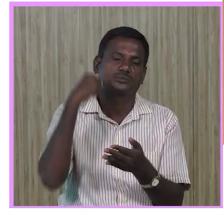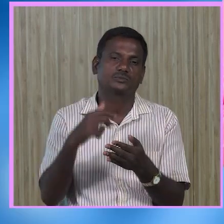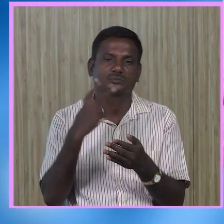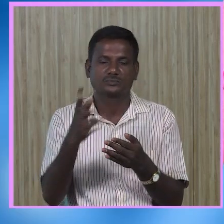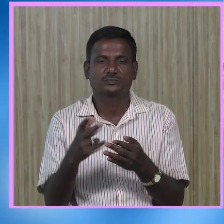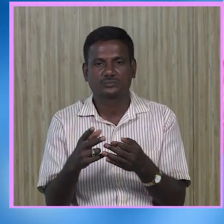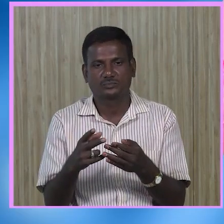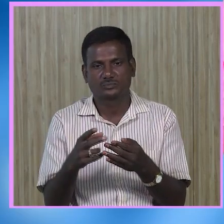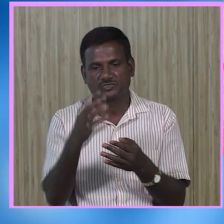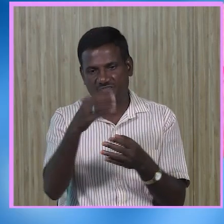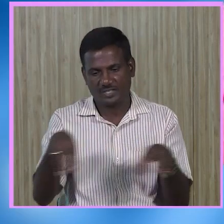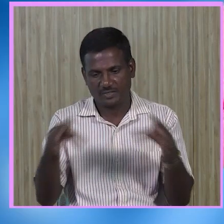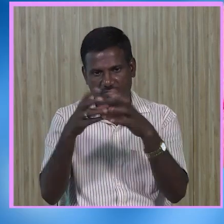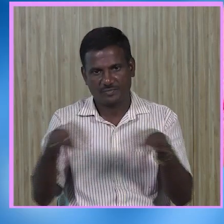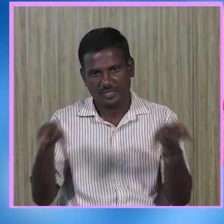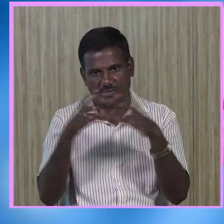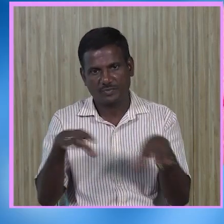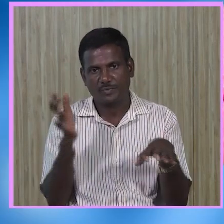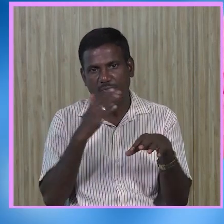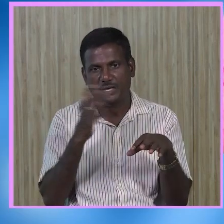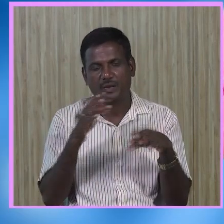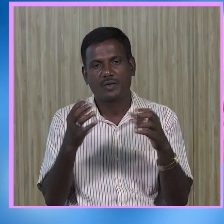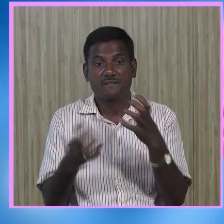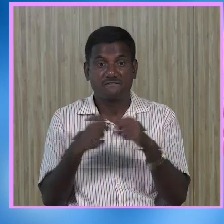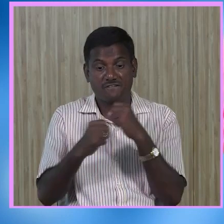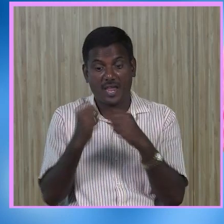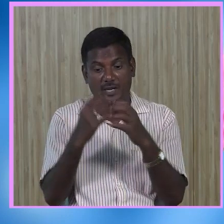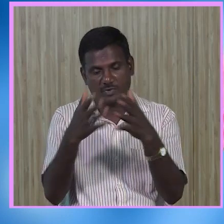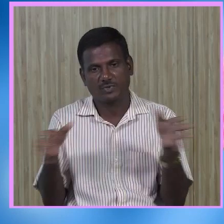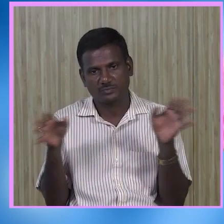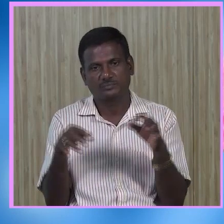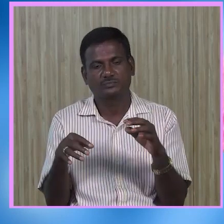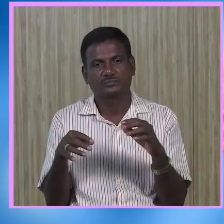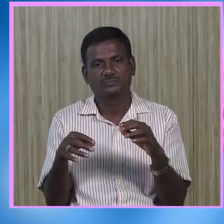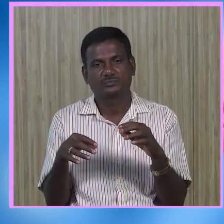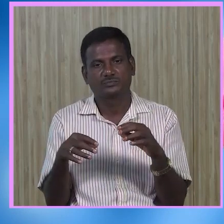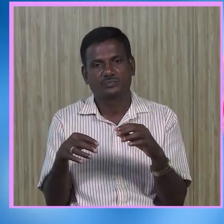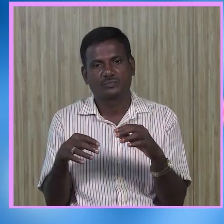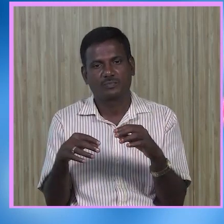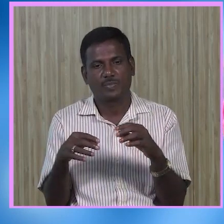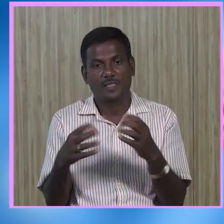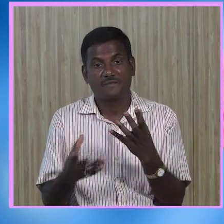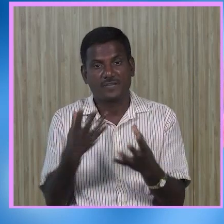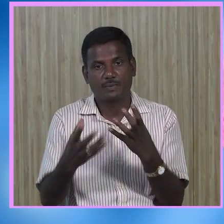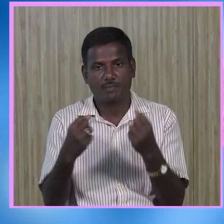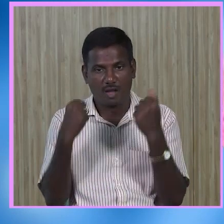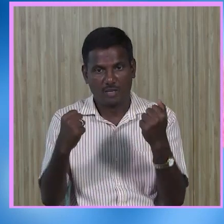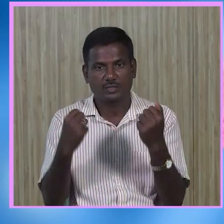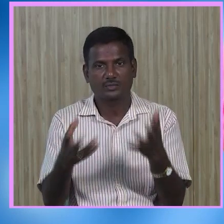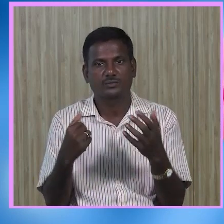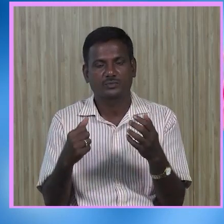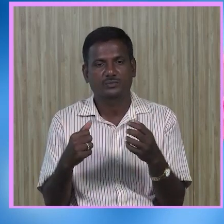நகர்கிறது. வெளிவரக்கூடிய வாயு மிக வேகமாக வரும், அது வெப்ப ஆற்றலை